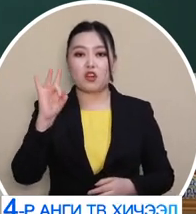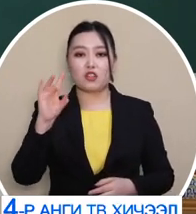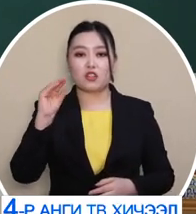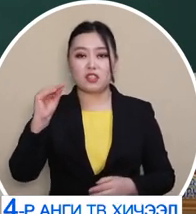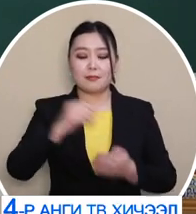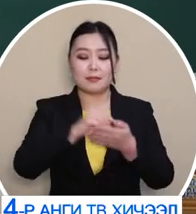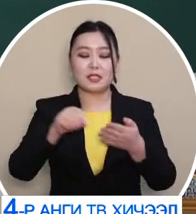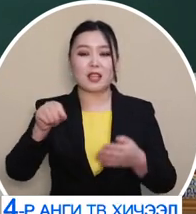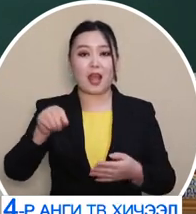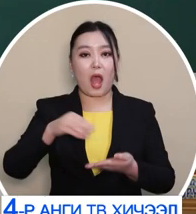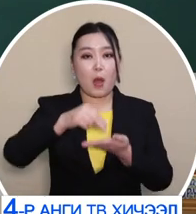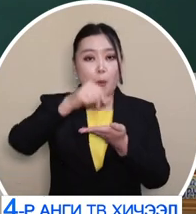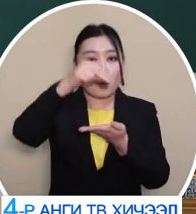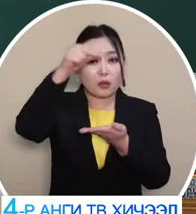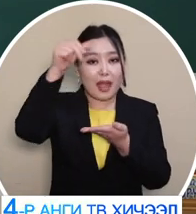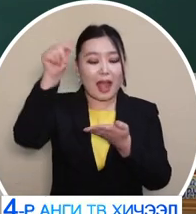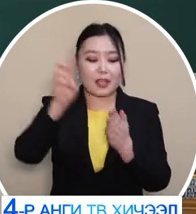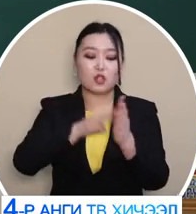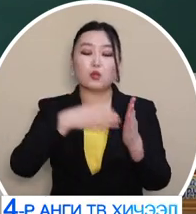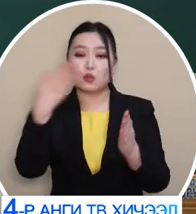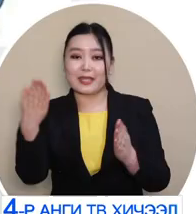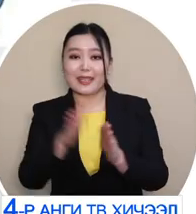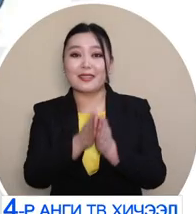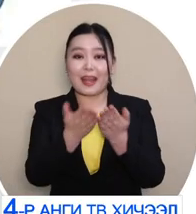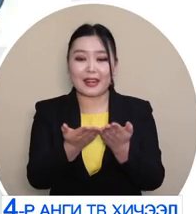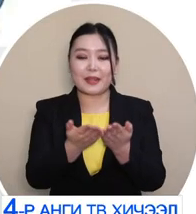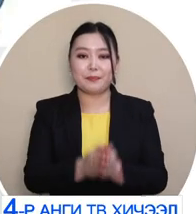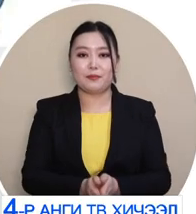За ингээд сурагчгаа хараад шүлгийг анхааралтай сонсоорой.